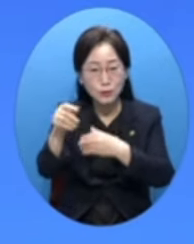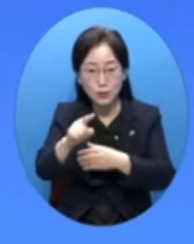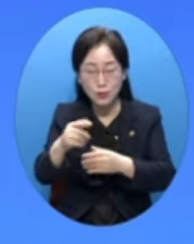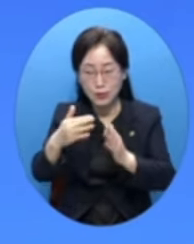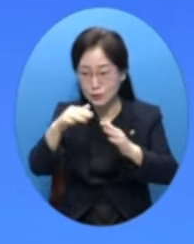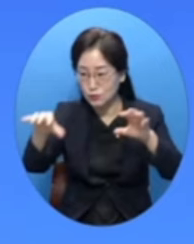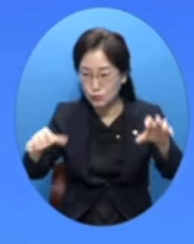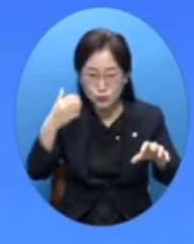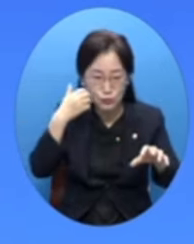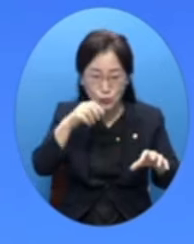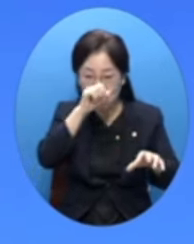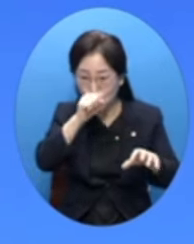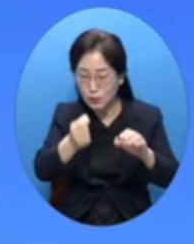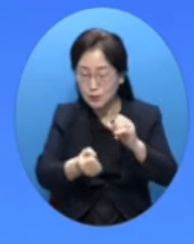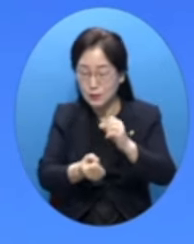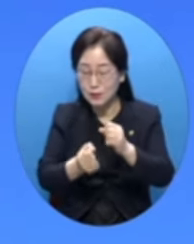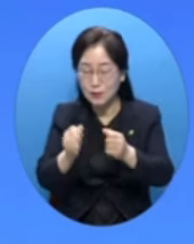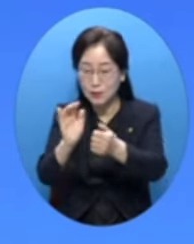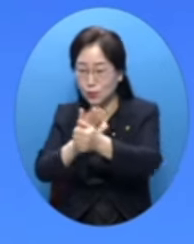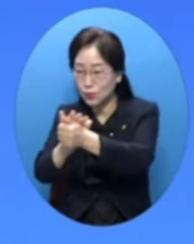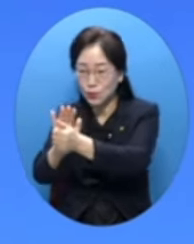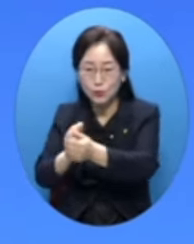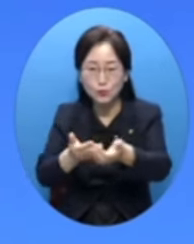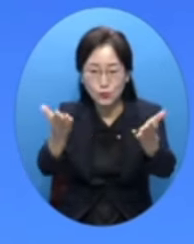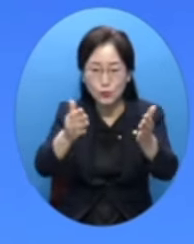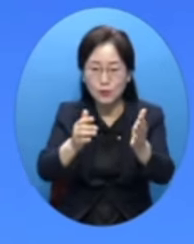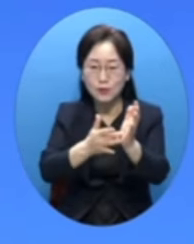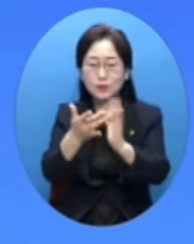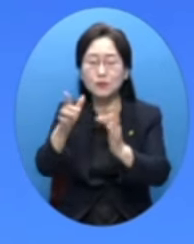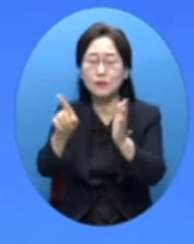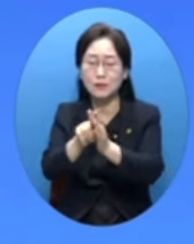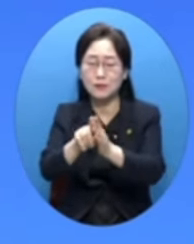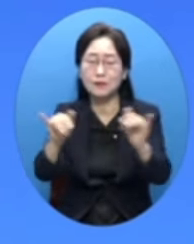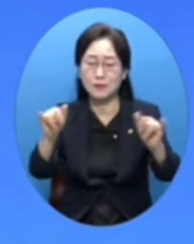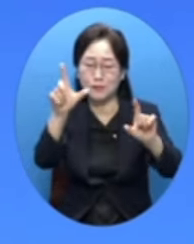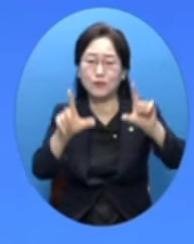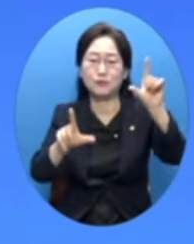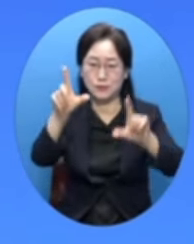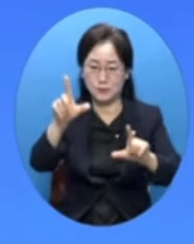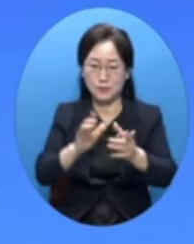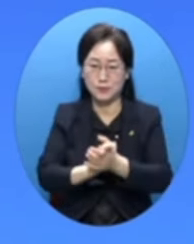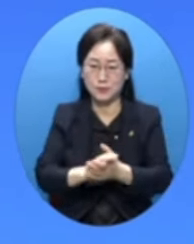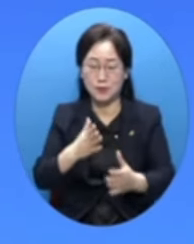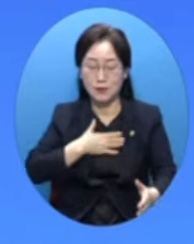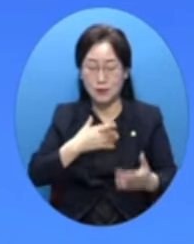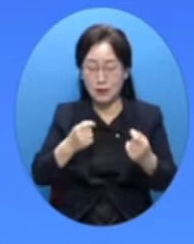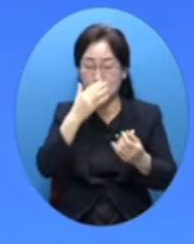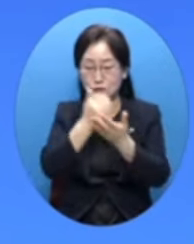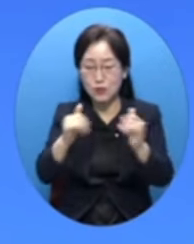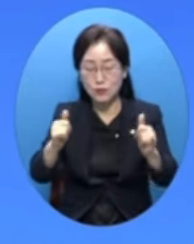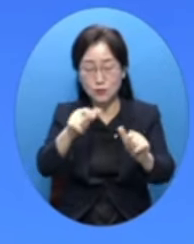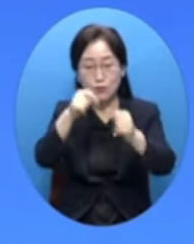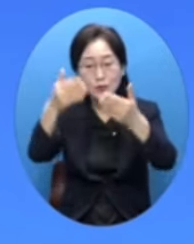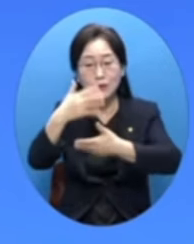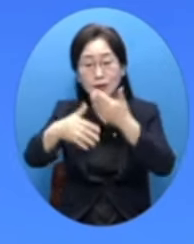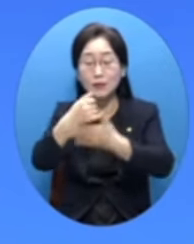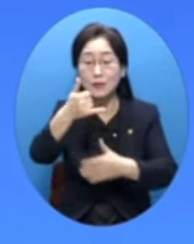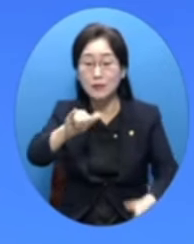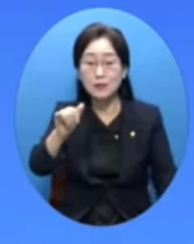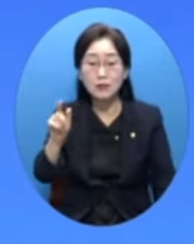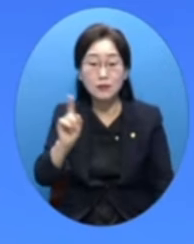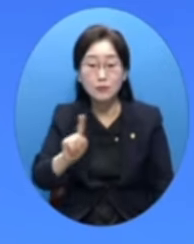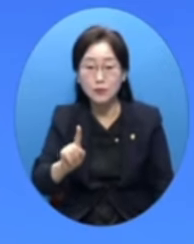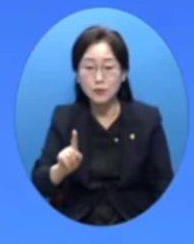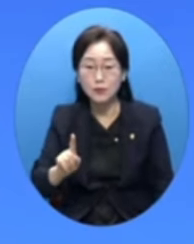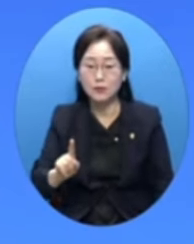그것이 그리스도인의 삶의 모습이 되는 것입니다. 나 같은 죄인이 구원받아 하나님의 자녀가 된 것에 대해서 우리는